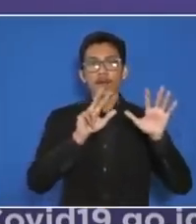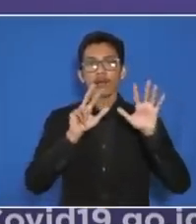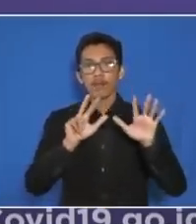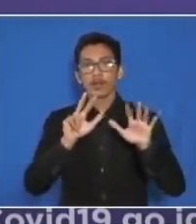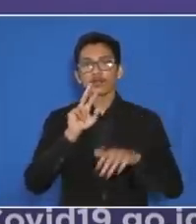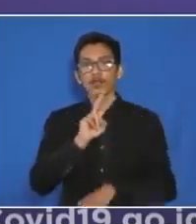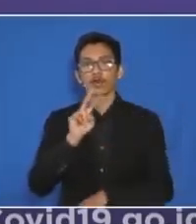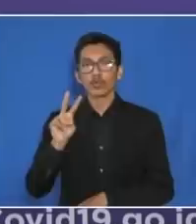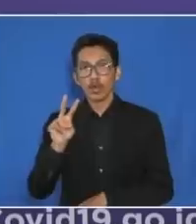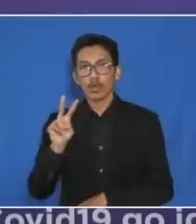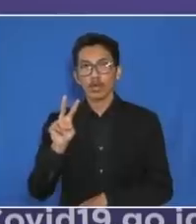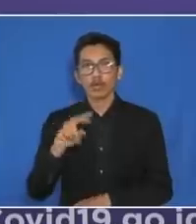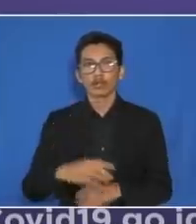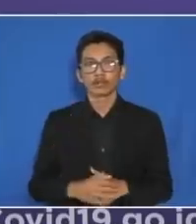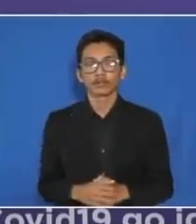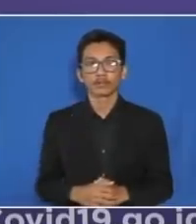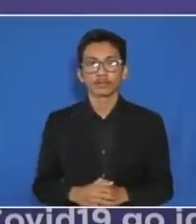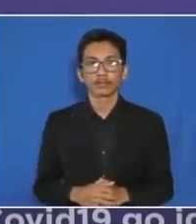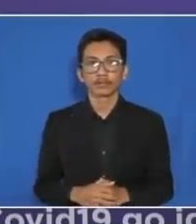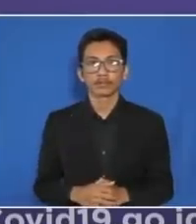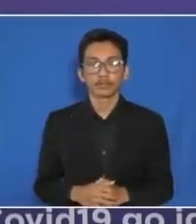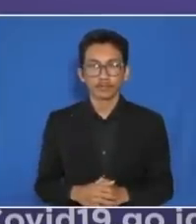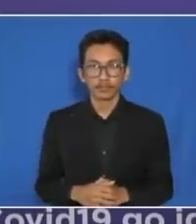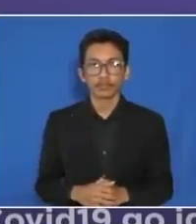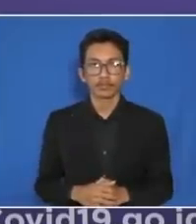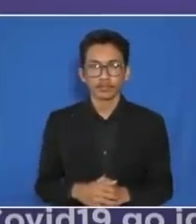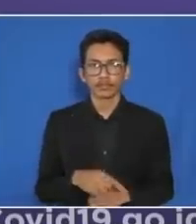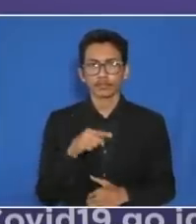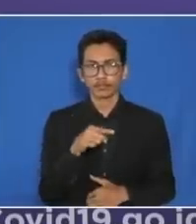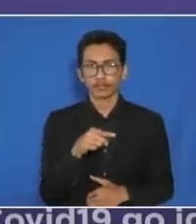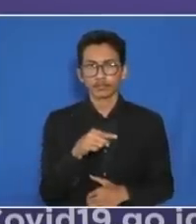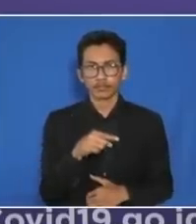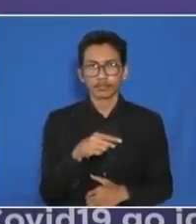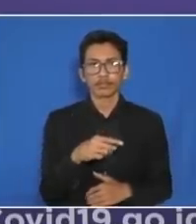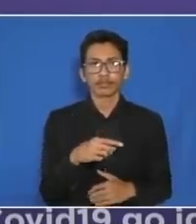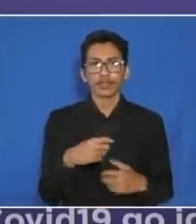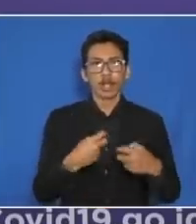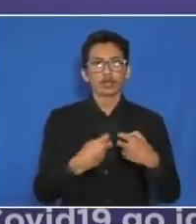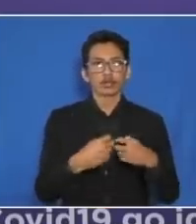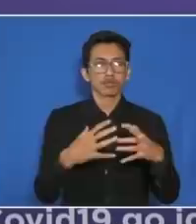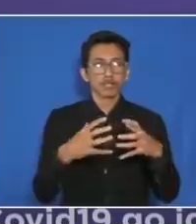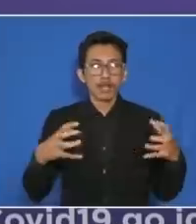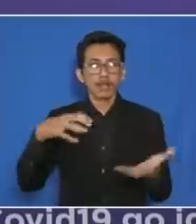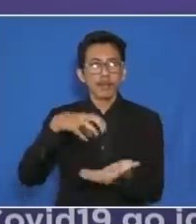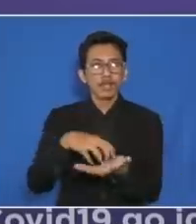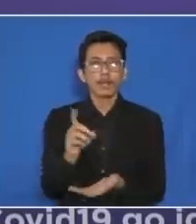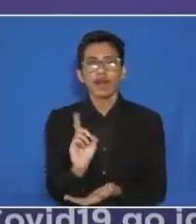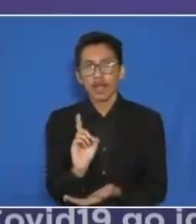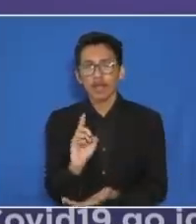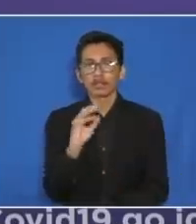8882 kasus-kasus tersebut terbesar ditemukan di provinsi